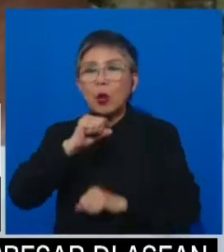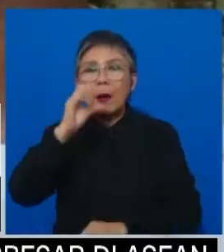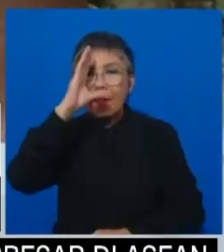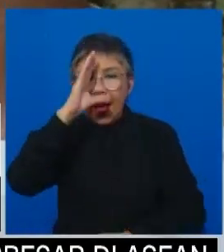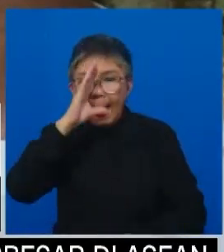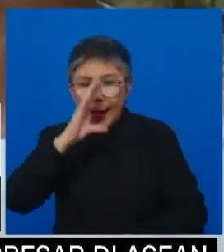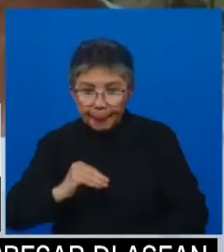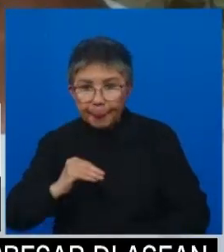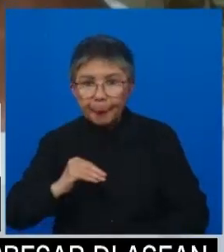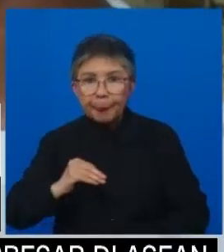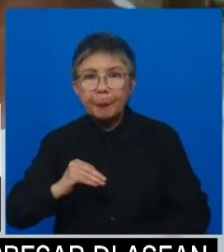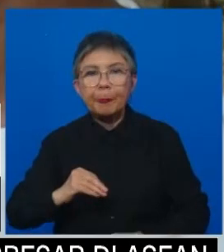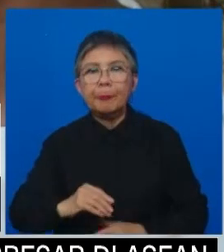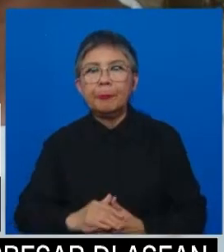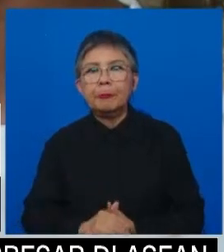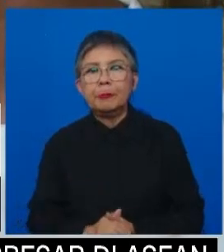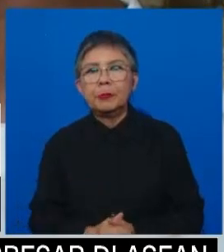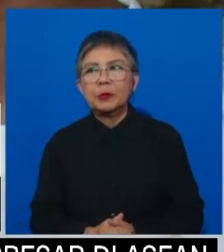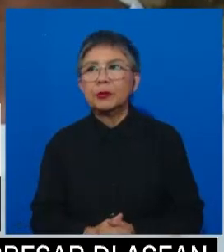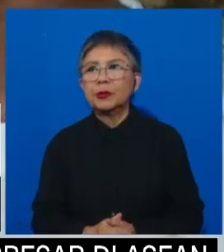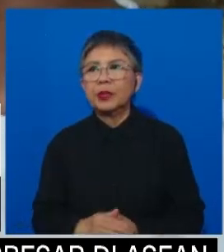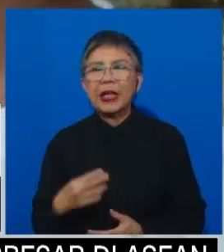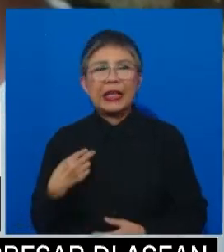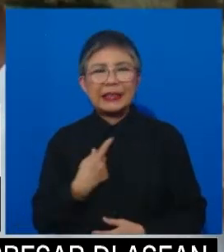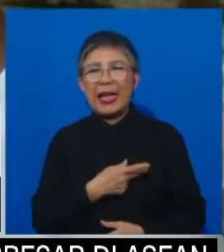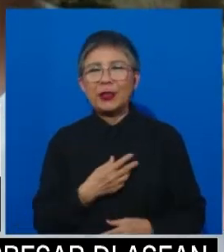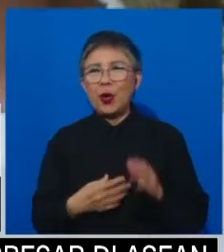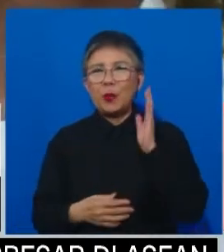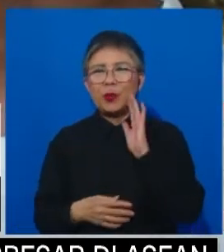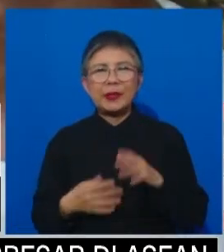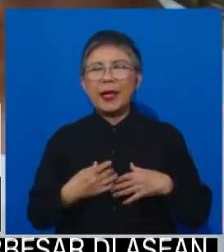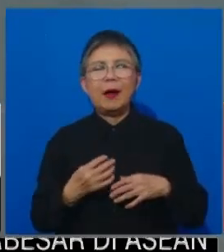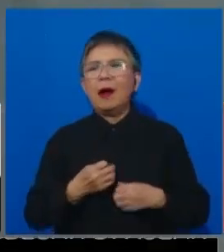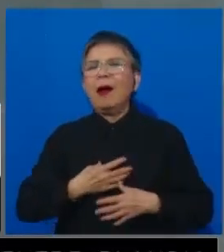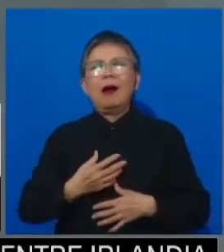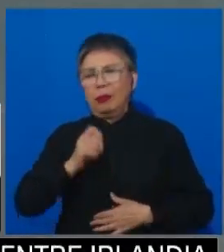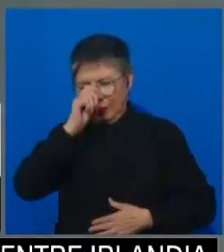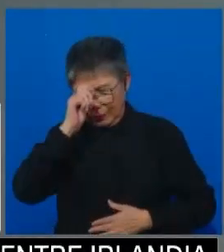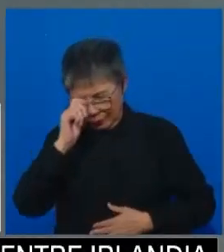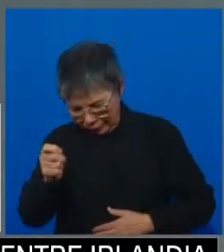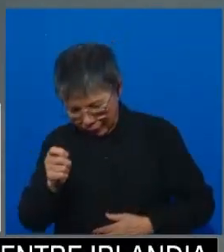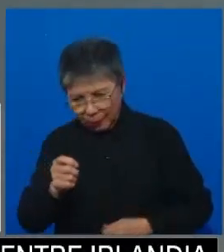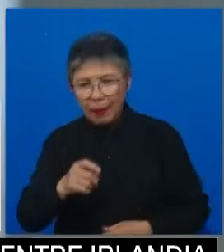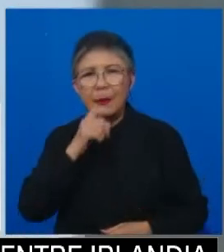kaki lagi, gak kayak yang lain gitu. Ya pokoknya bikin kita termotivasi gitulah, Pak.